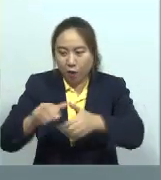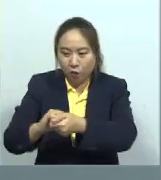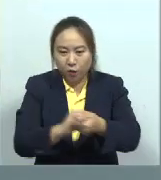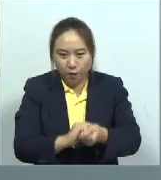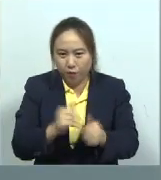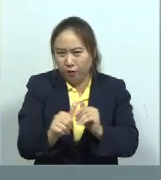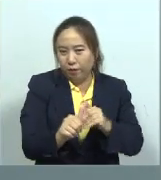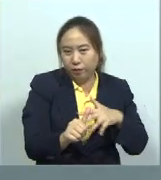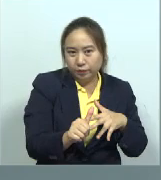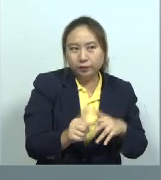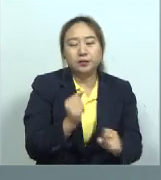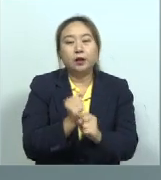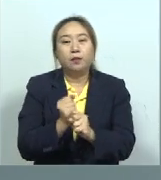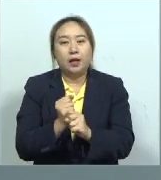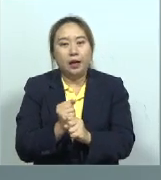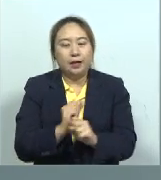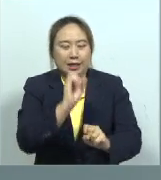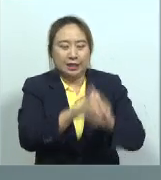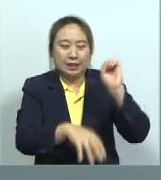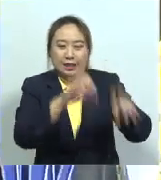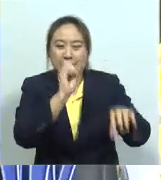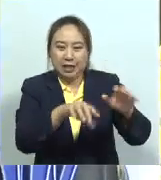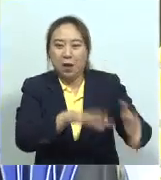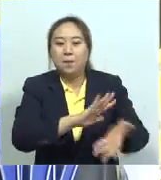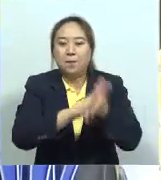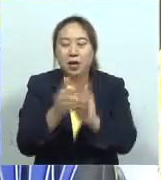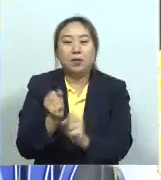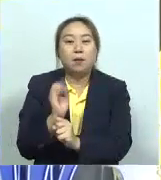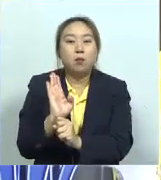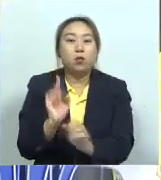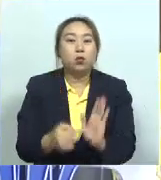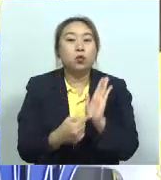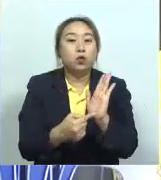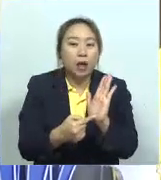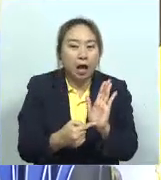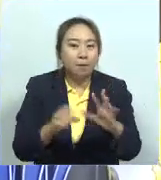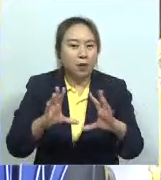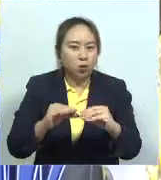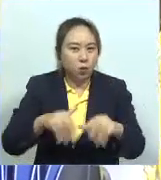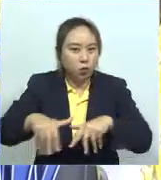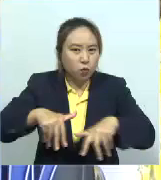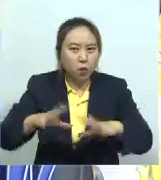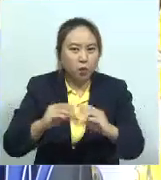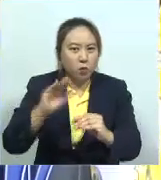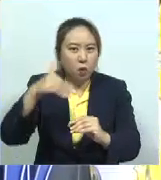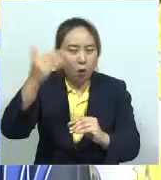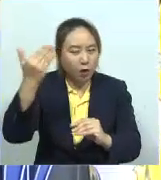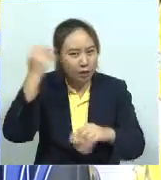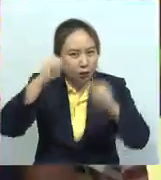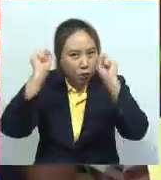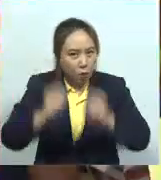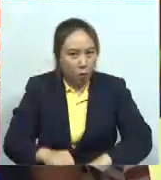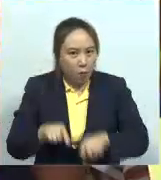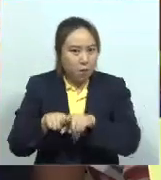สนาในการดำเนินการเปลี่ยนขยะเป็นกองบุญเริ่มต้นจากการที่มีการประชุมคนในชุมชนและมีข้อตกลงร่วมกันว่